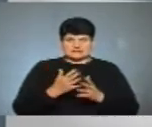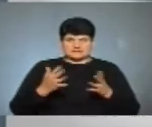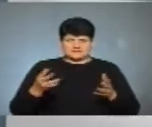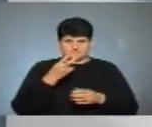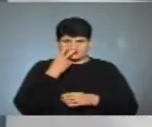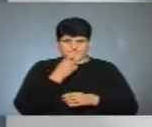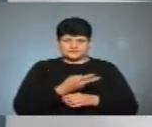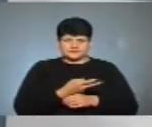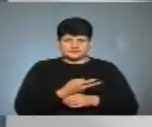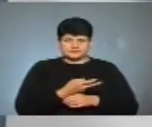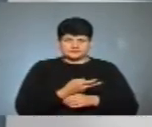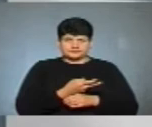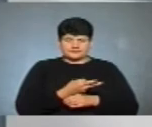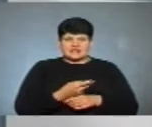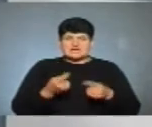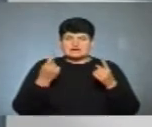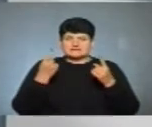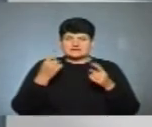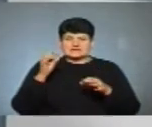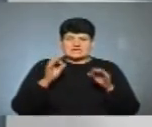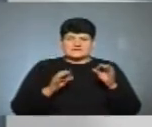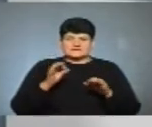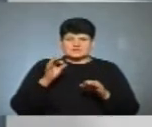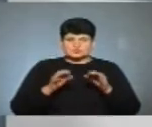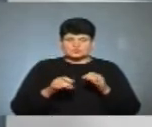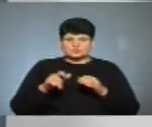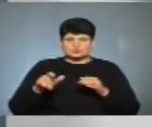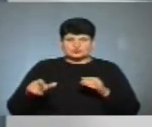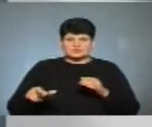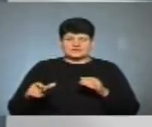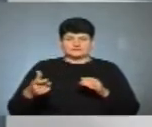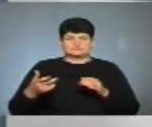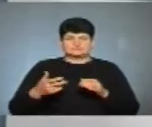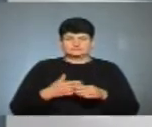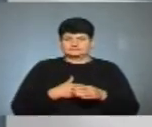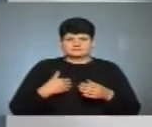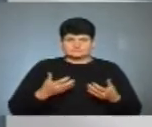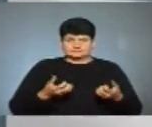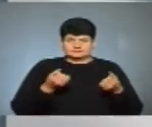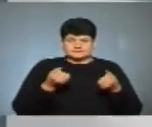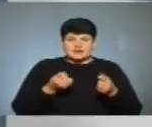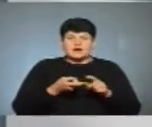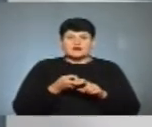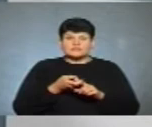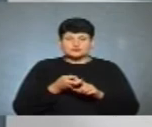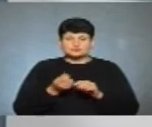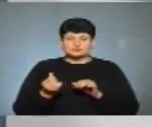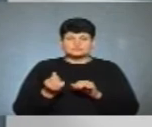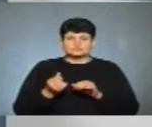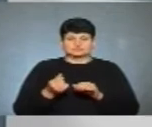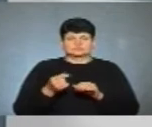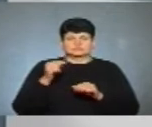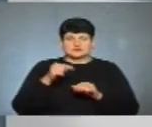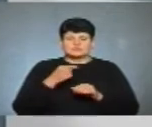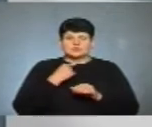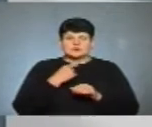найпомітніше. Тобто великий відсоток електорату від них відійшов, а внаслідок перетікання голосів, яке